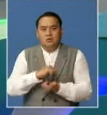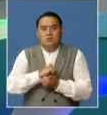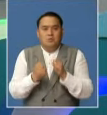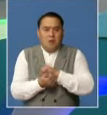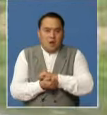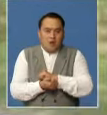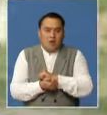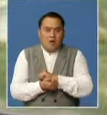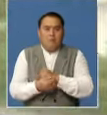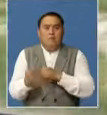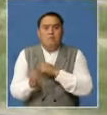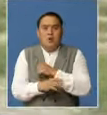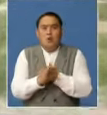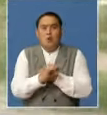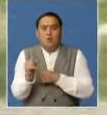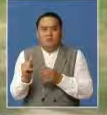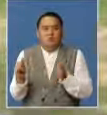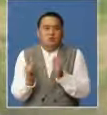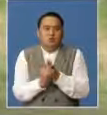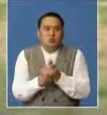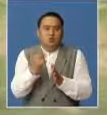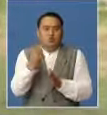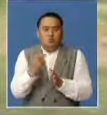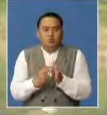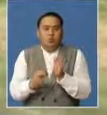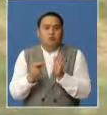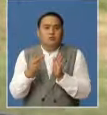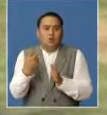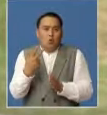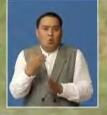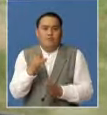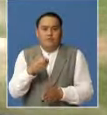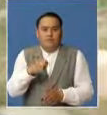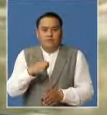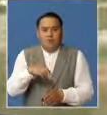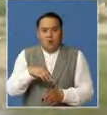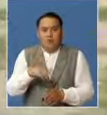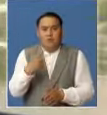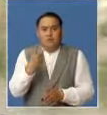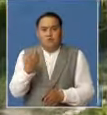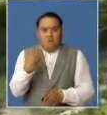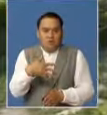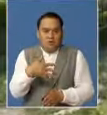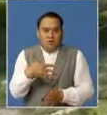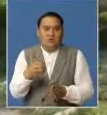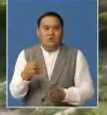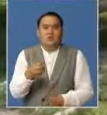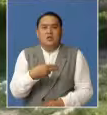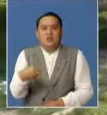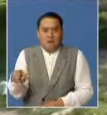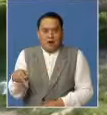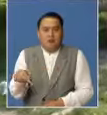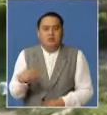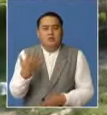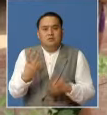В Венгрии порог бедности официально установлен на уровне 84 фарентов, порядка 256 евро. Но